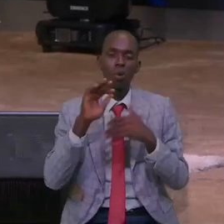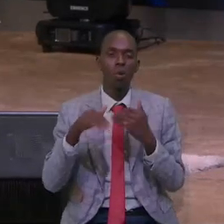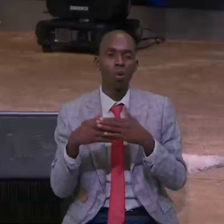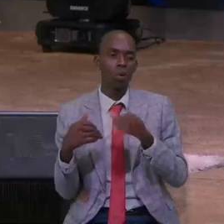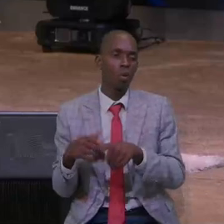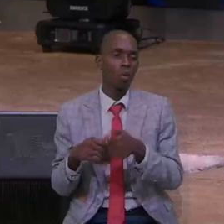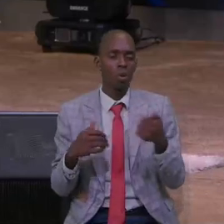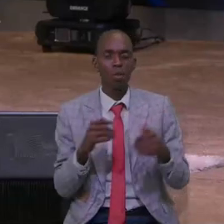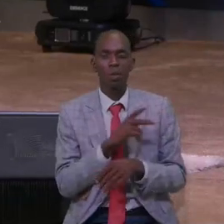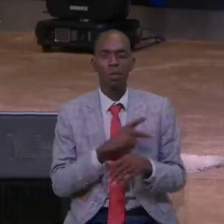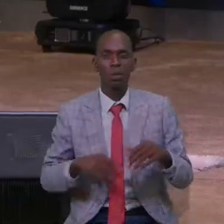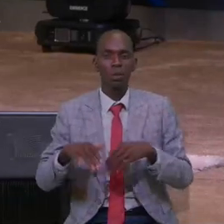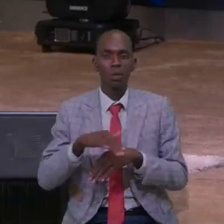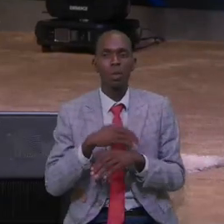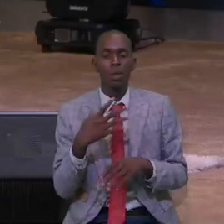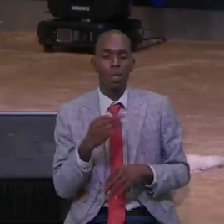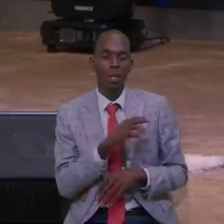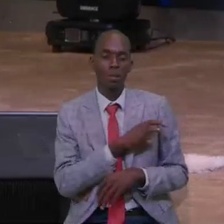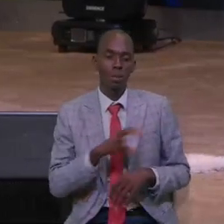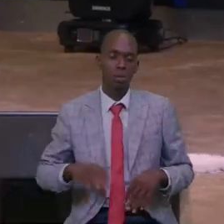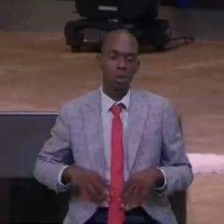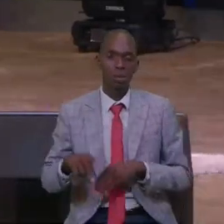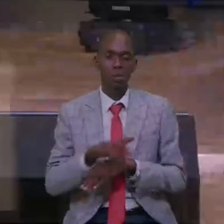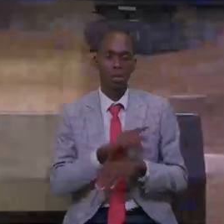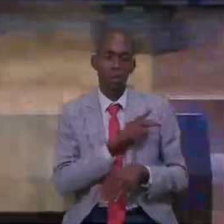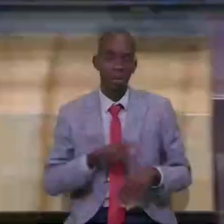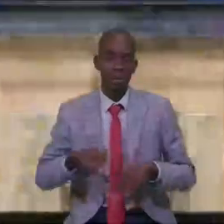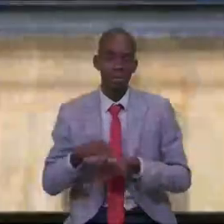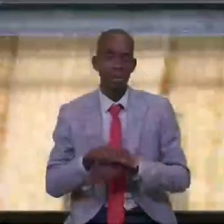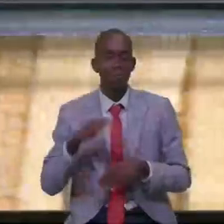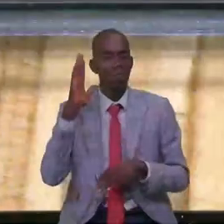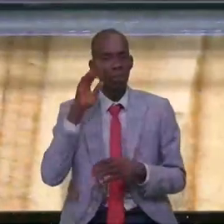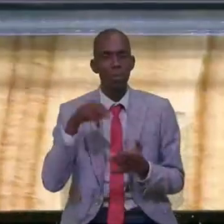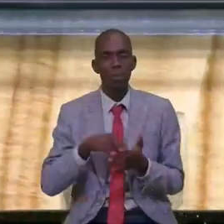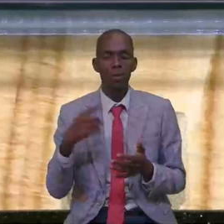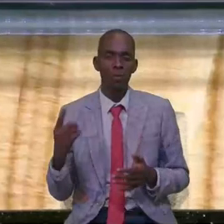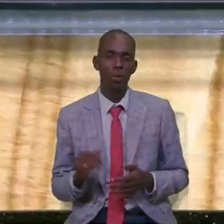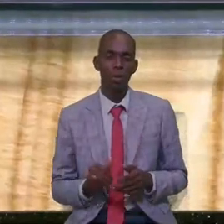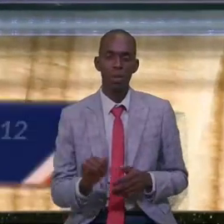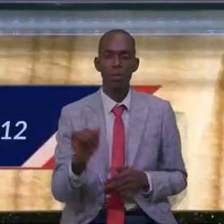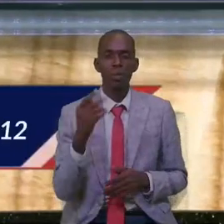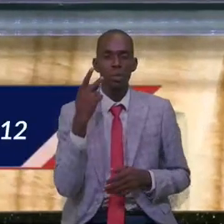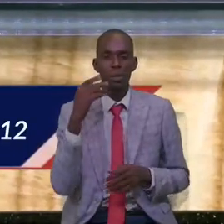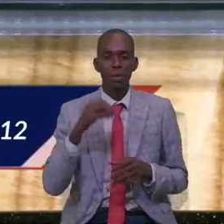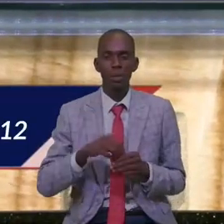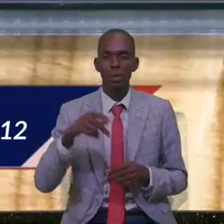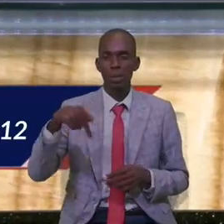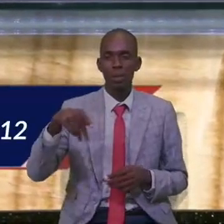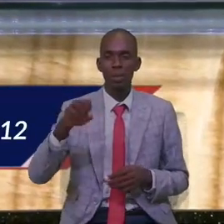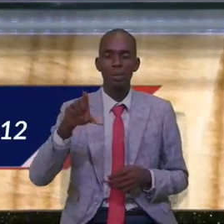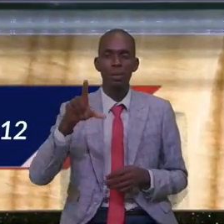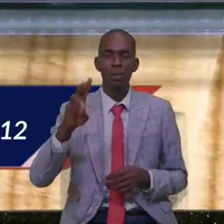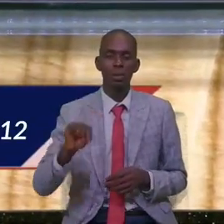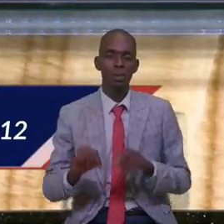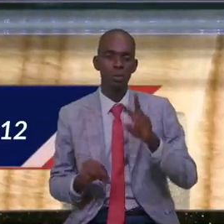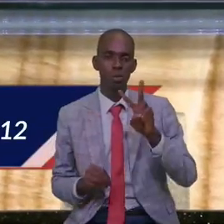Dieu établira, subsistera éternellement. Psaume 2.